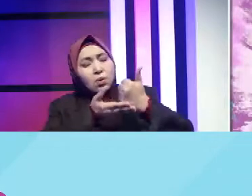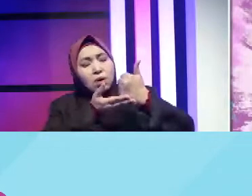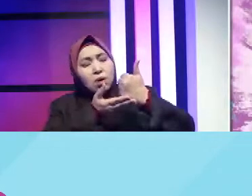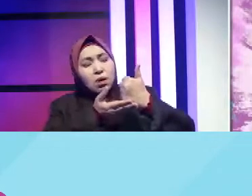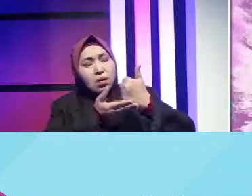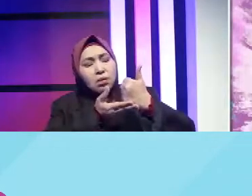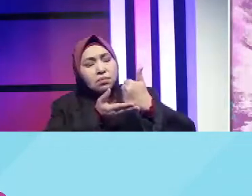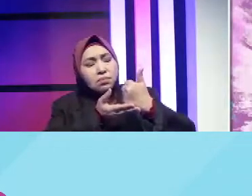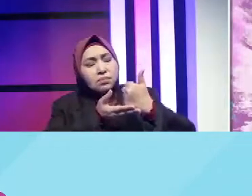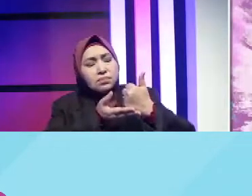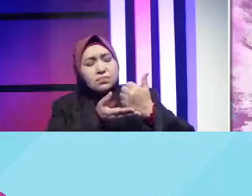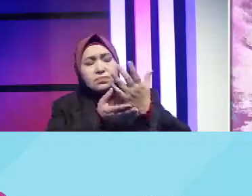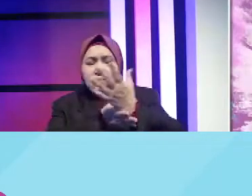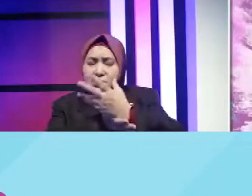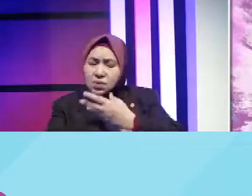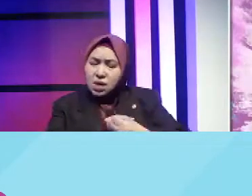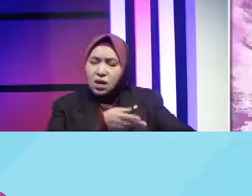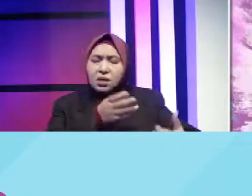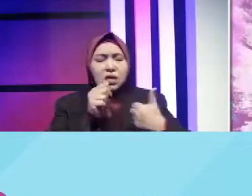تنصرون.